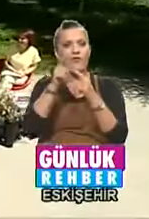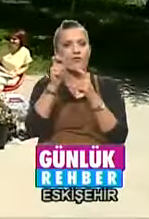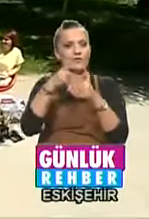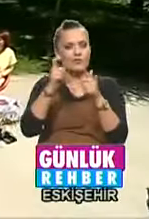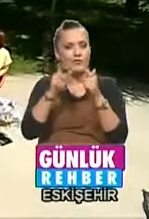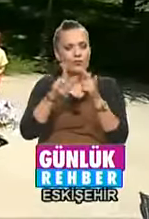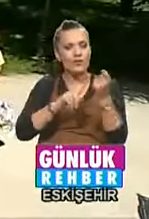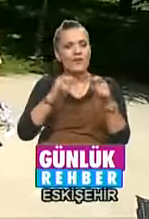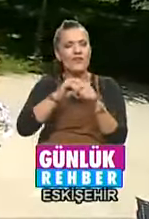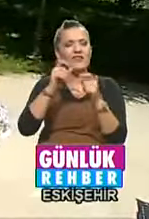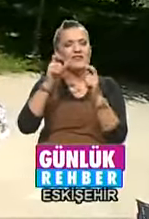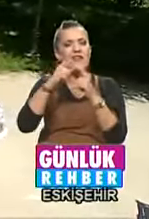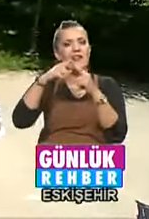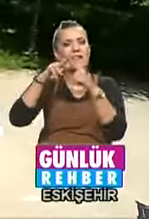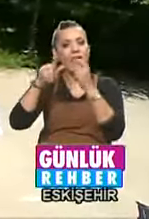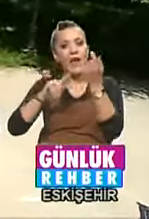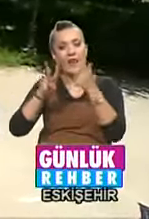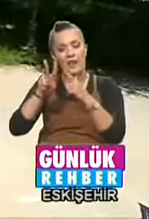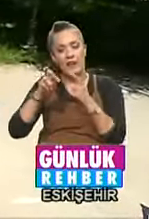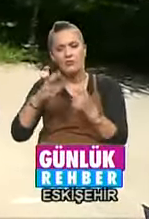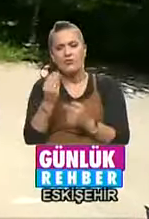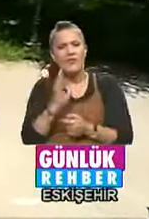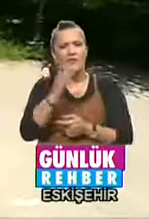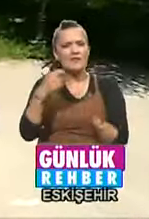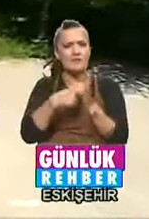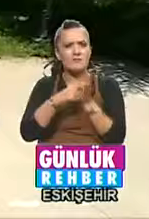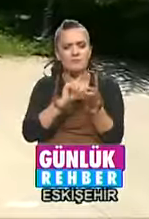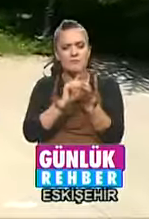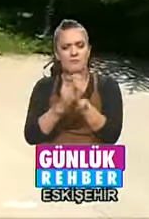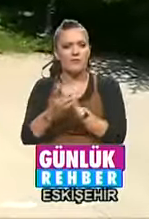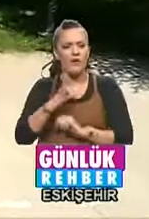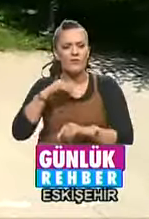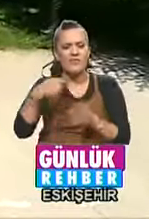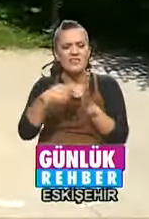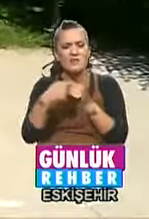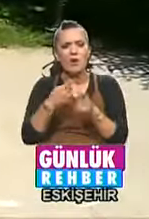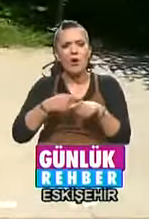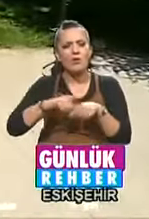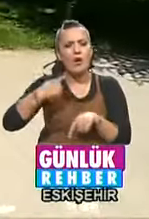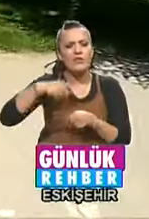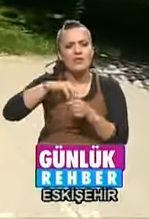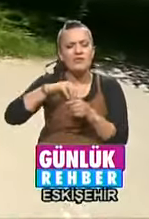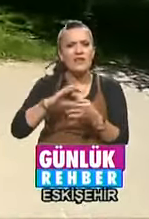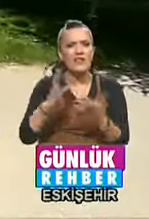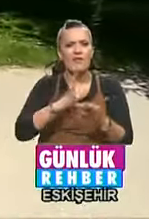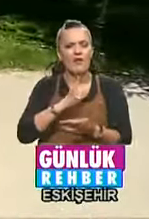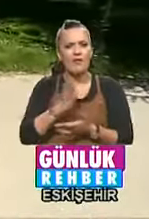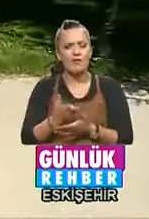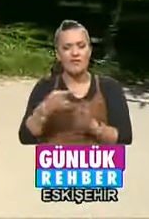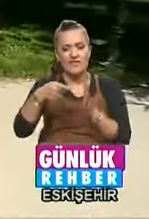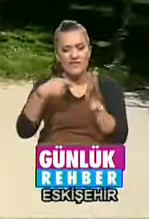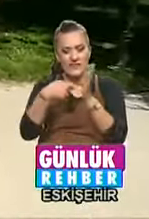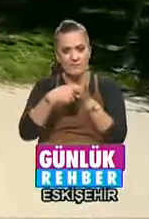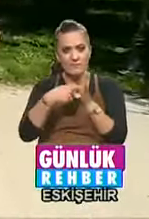Fuzuli'den, Şeyh Galip'ten, o kadar çok isim var ki. Bu isimlerin ortak özellikleri nedir hocam? İsimlerin